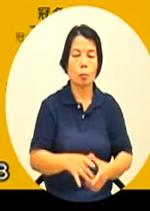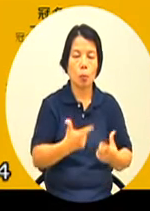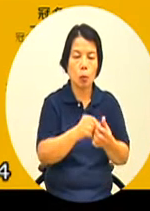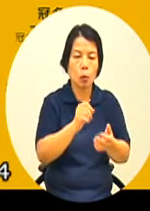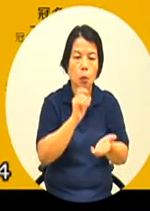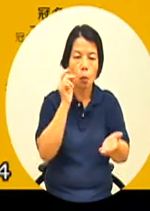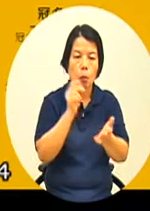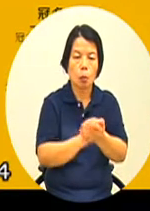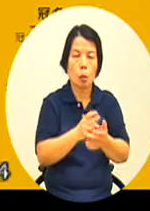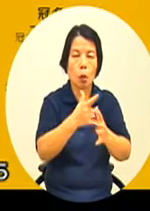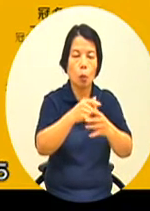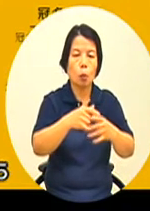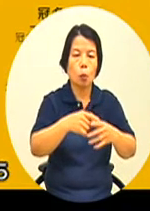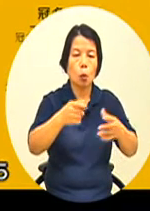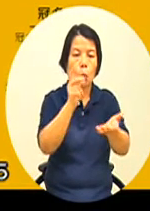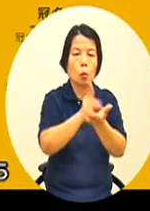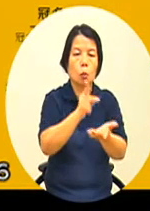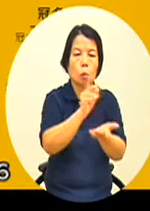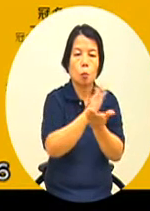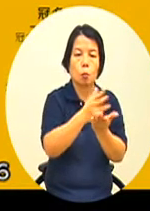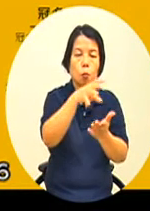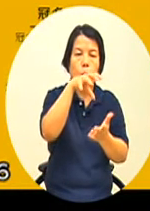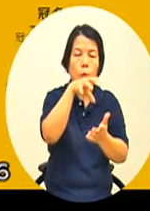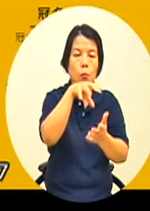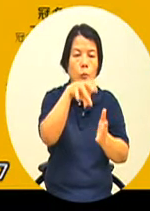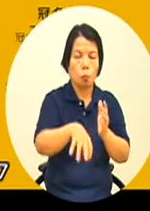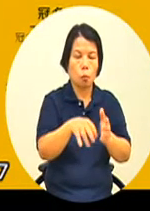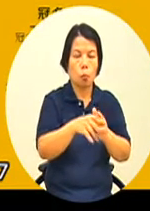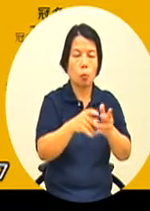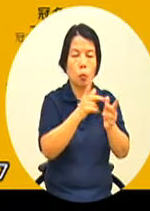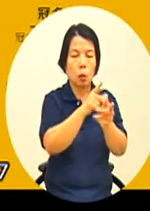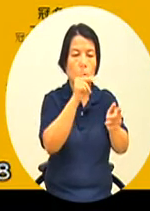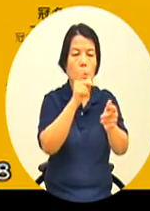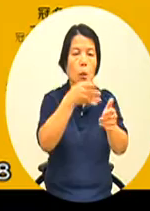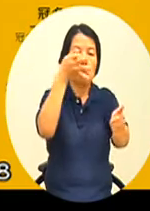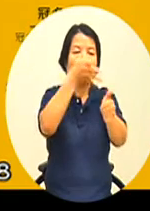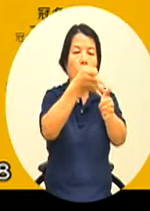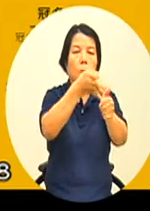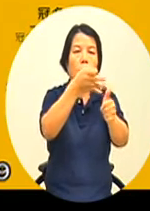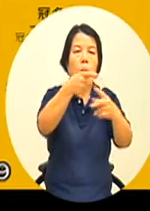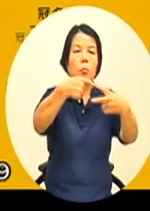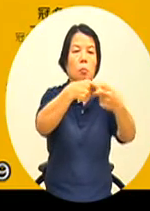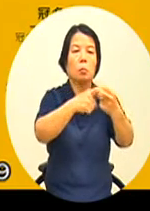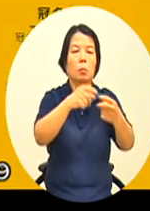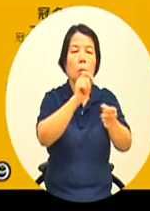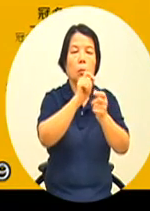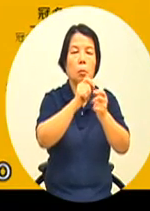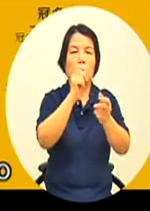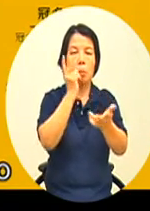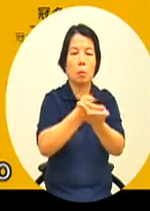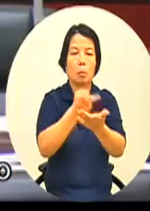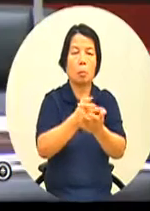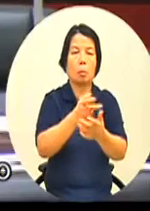的名字，他就觉得不适合，也是提出他们的意见。那我是觉得，